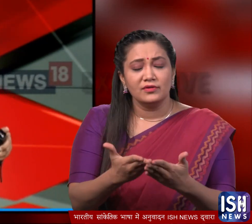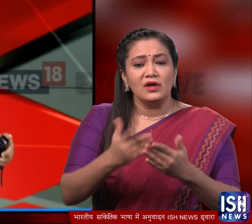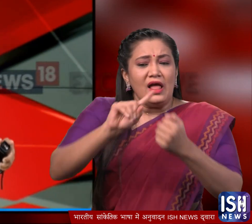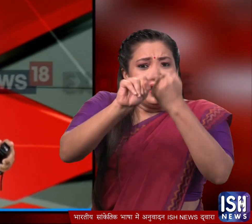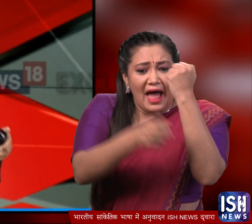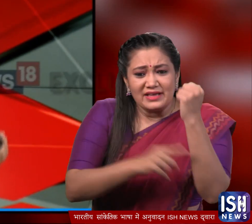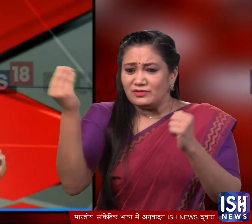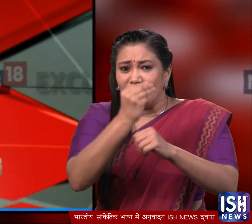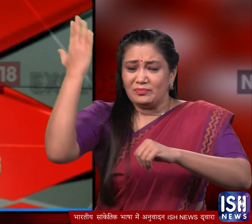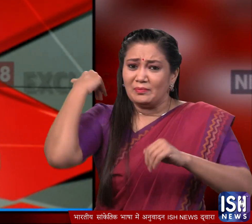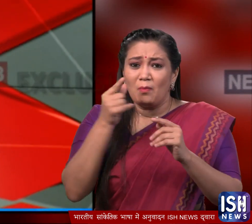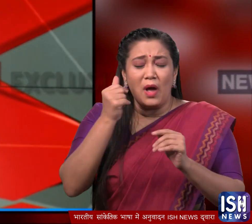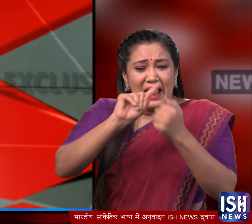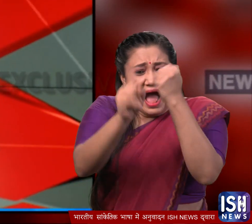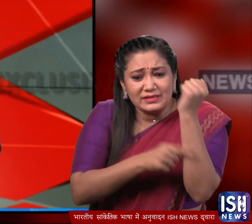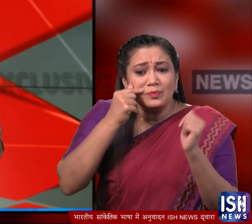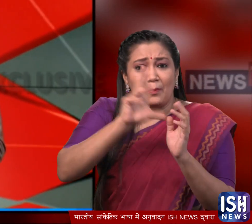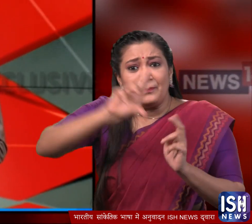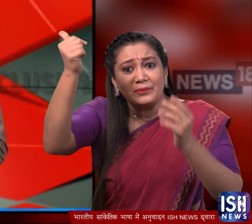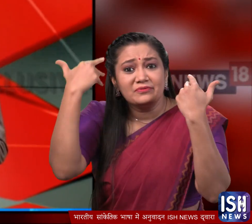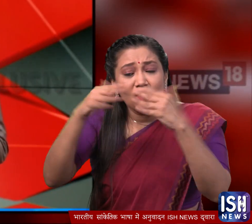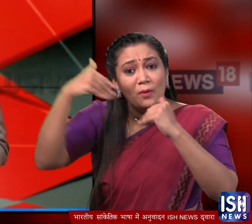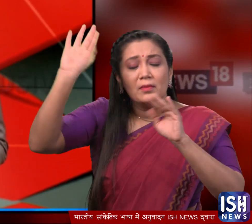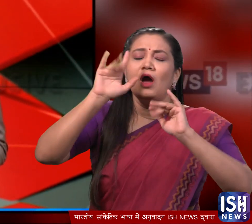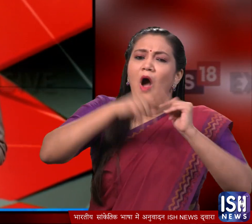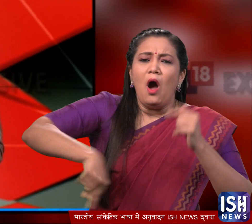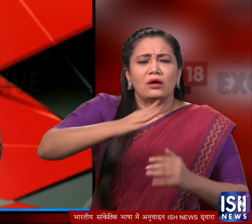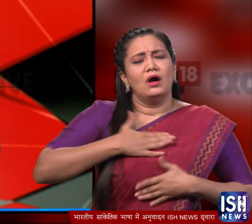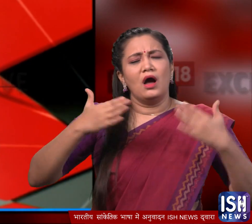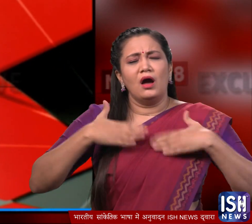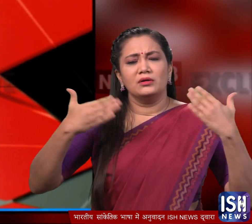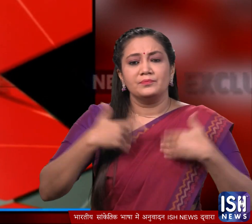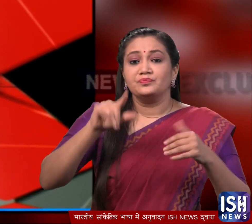से आखिरी मरीज को छुट्टी मिली तो डॉक्टरों और स्वास्थ्य कर्मियों ने जश्न मनाया।